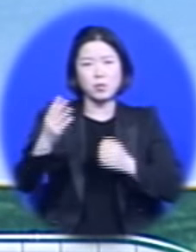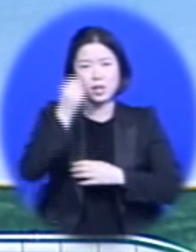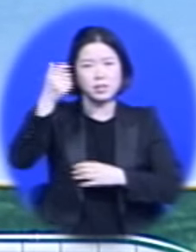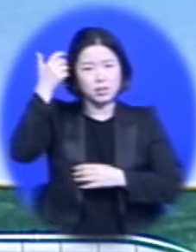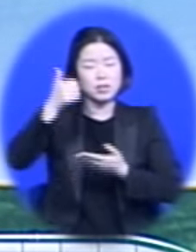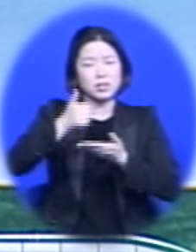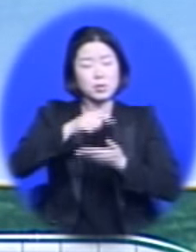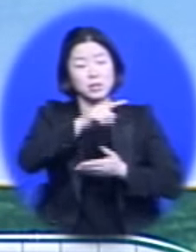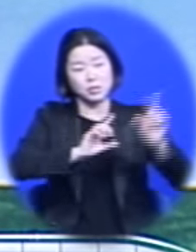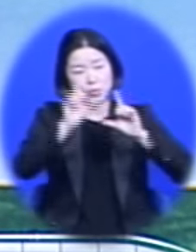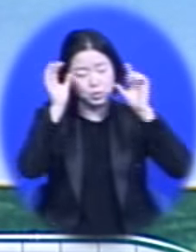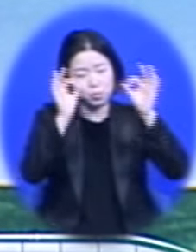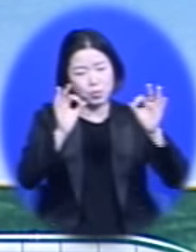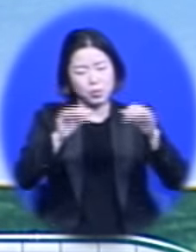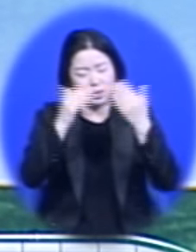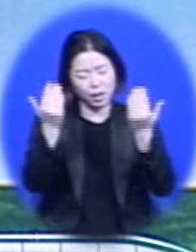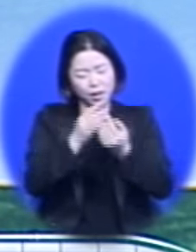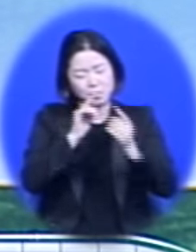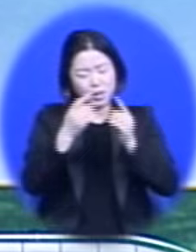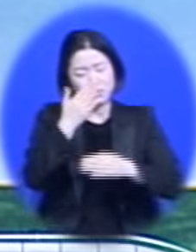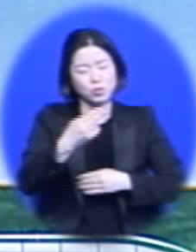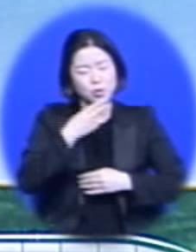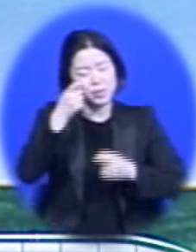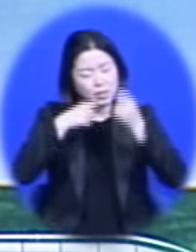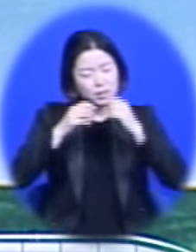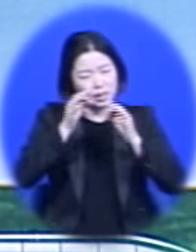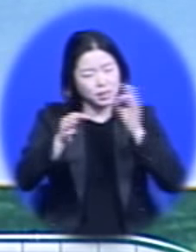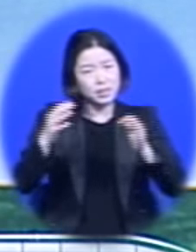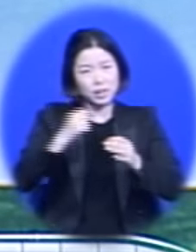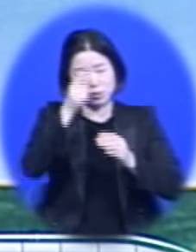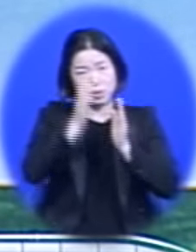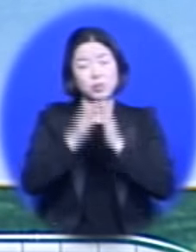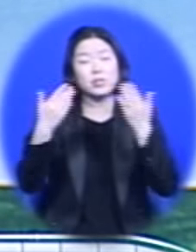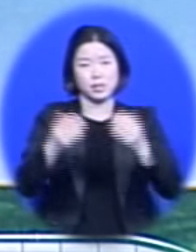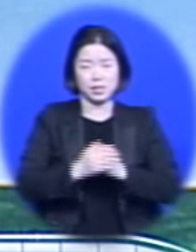수 없는 탄식으로 기도를 하신다고요. 저는 고등학교 지나갈 때